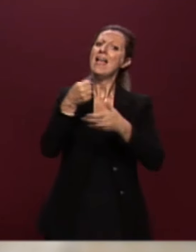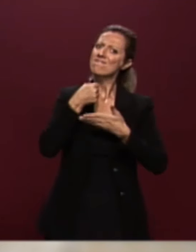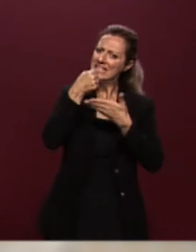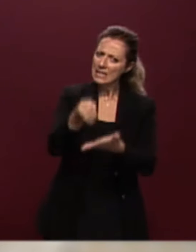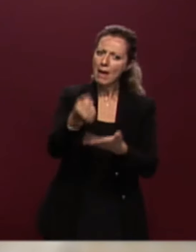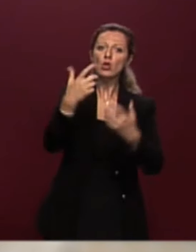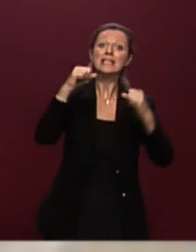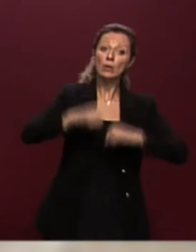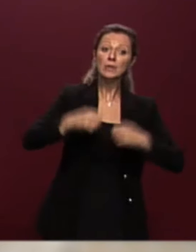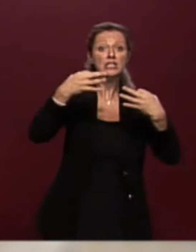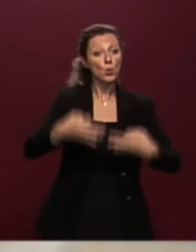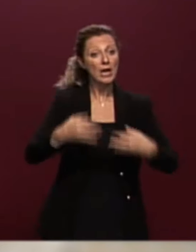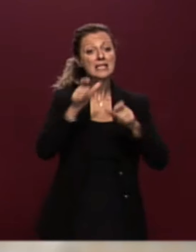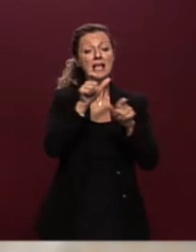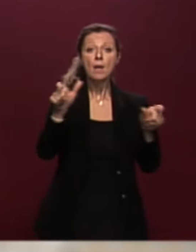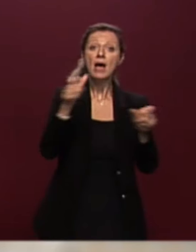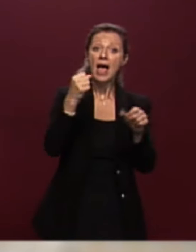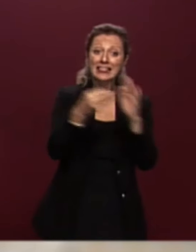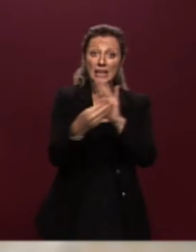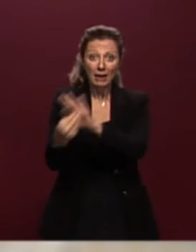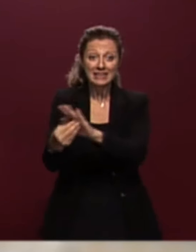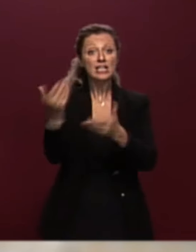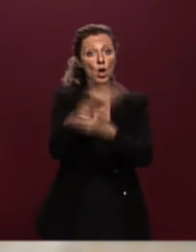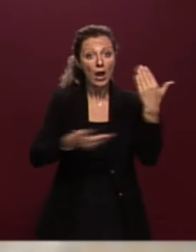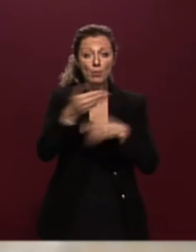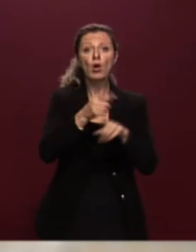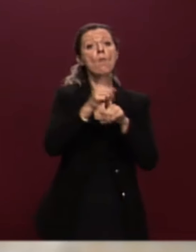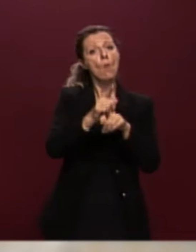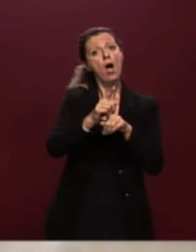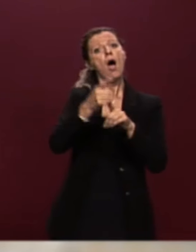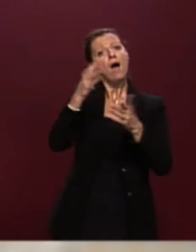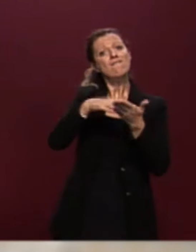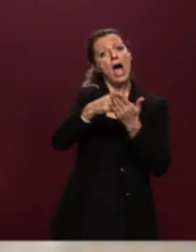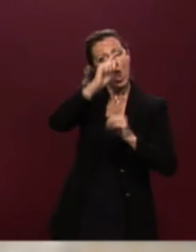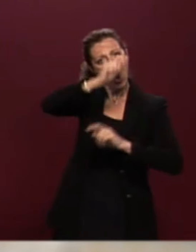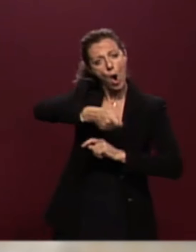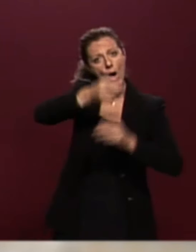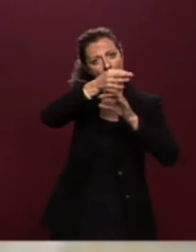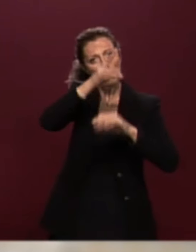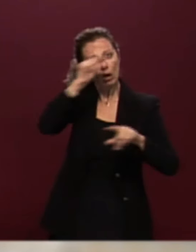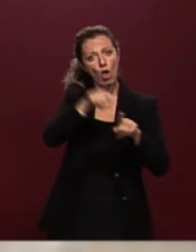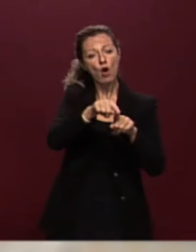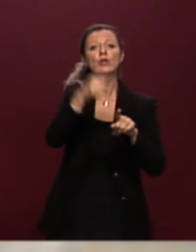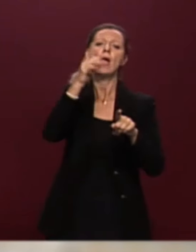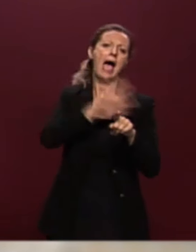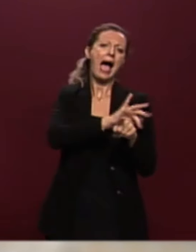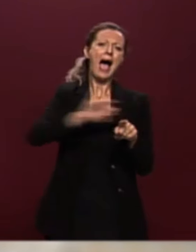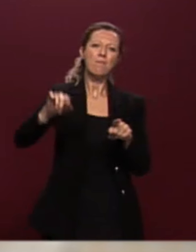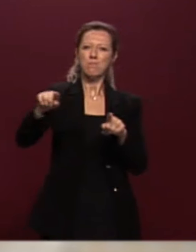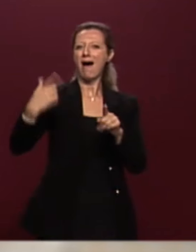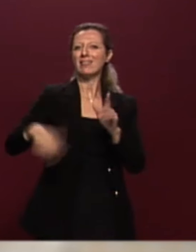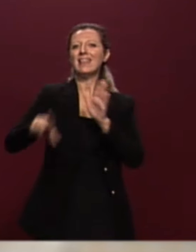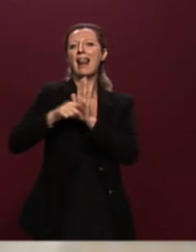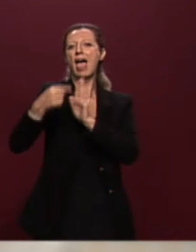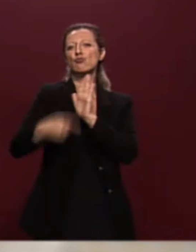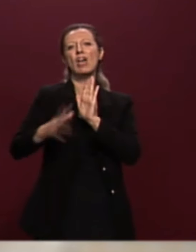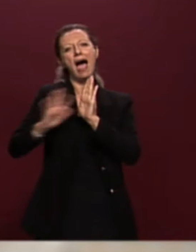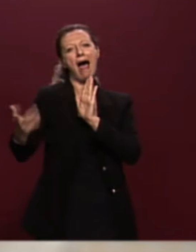e sulla sicurezza dei propri dipendenti e collaboratori, anche oltre agli adempimenti prescritti dalla